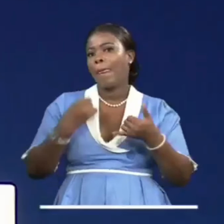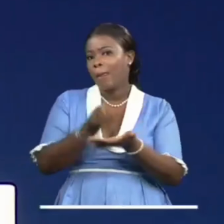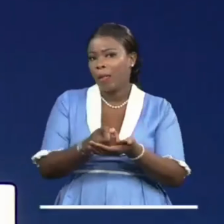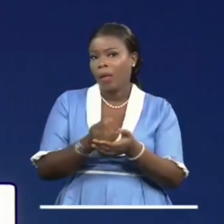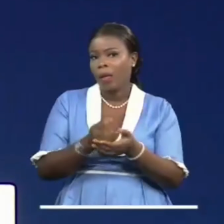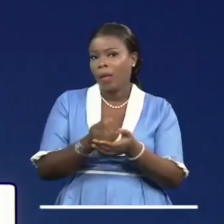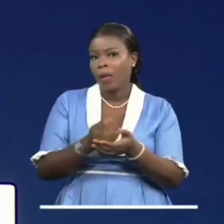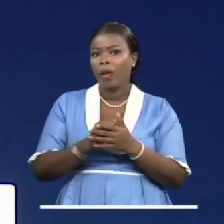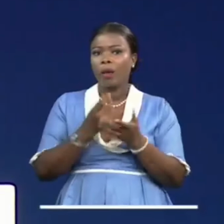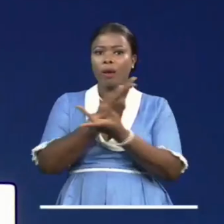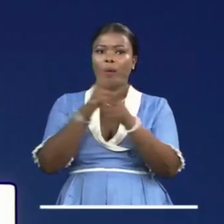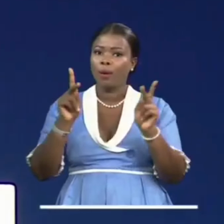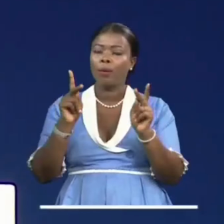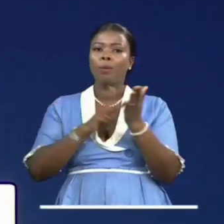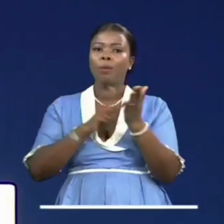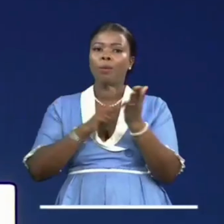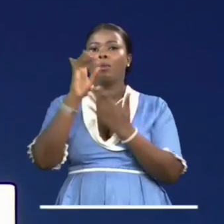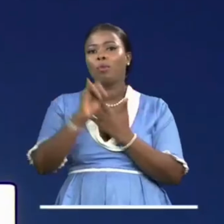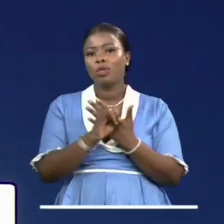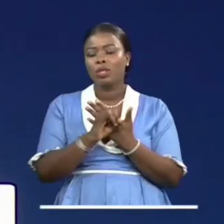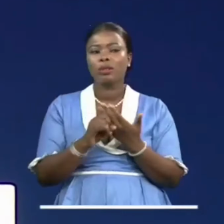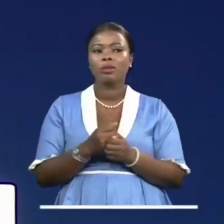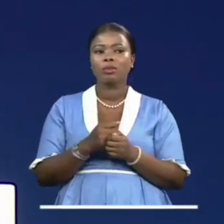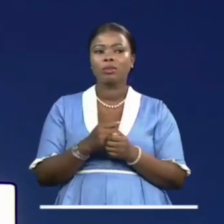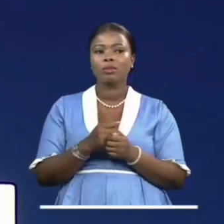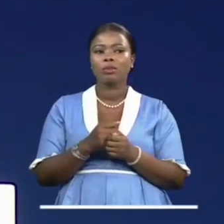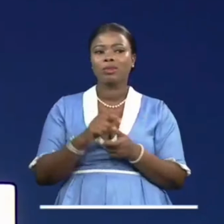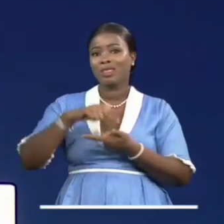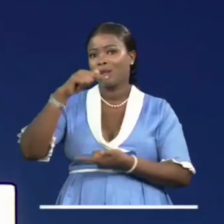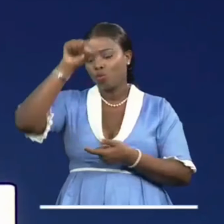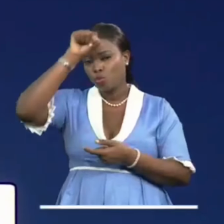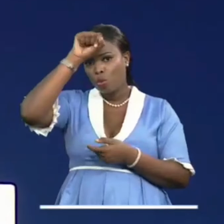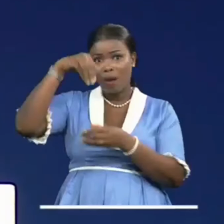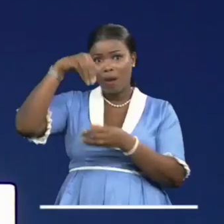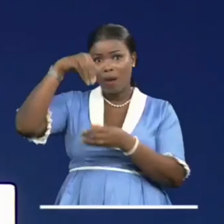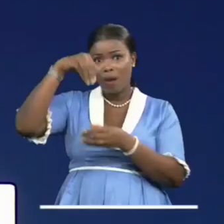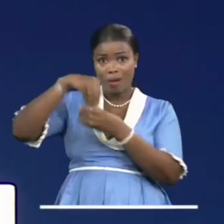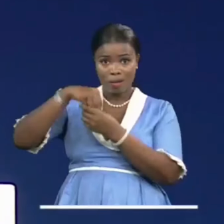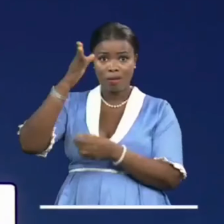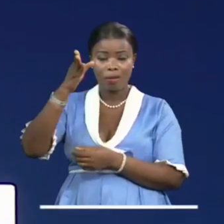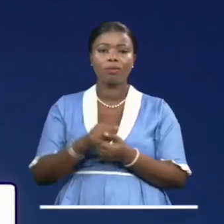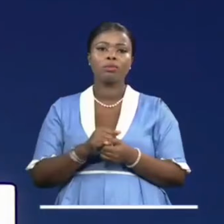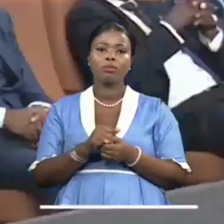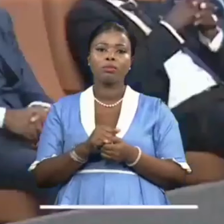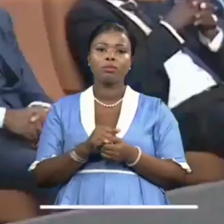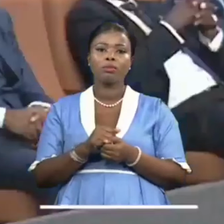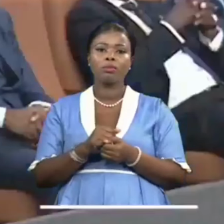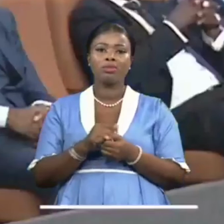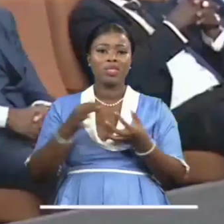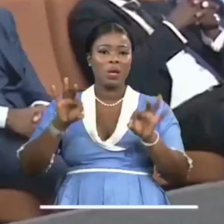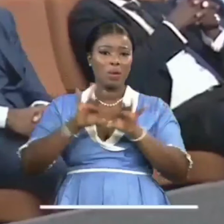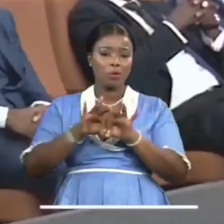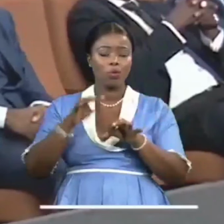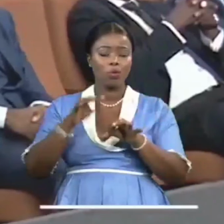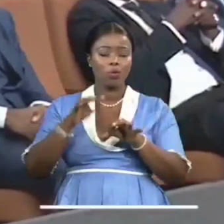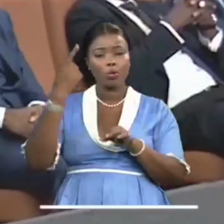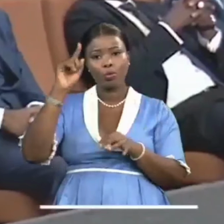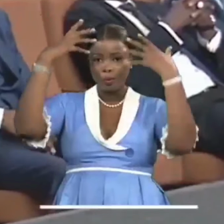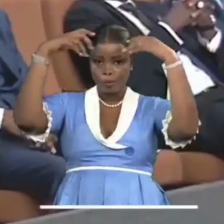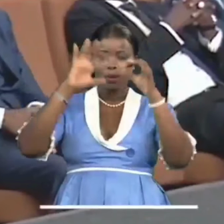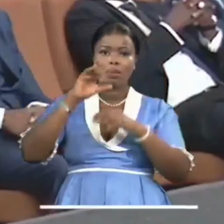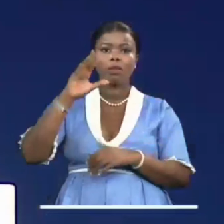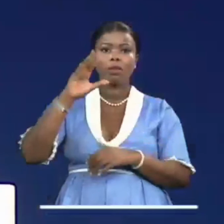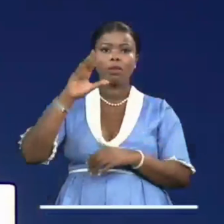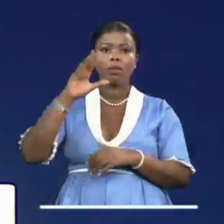avec le projet phare d'approvisionnement d'eau à toutbas qui est fondamental et qui est cher au président de la République le projet d'assainissement des